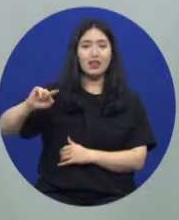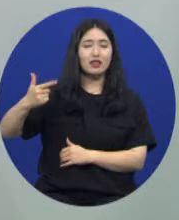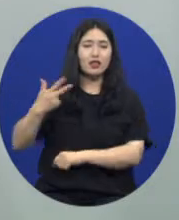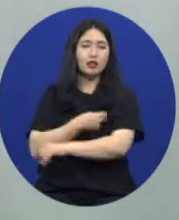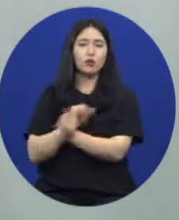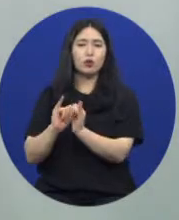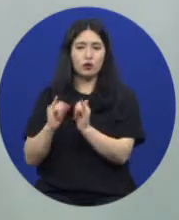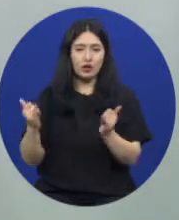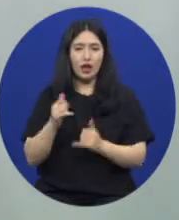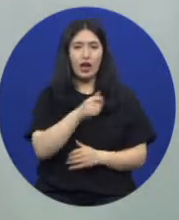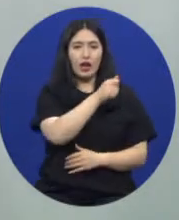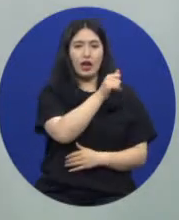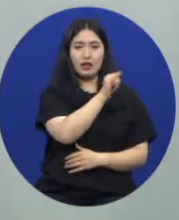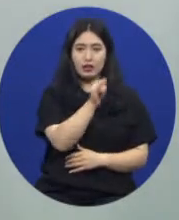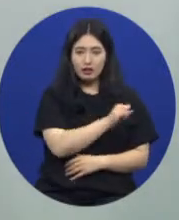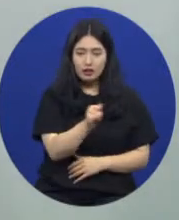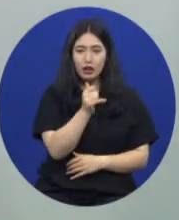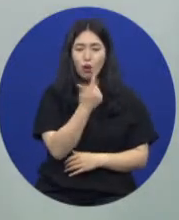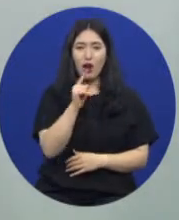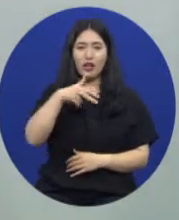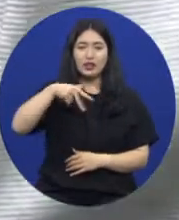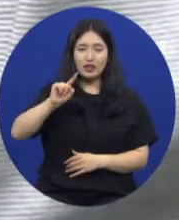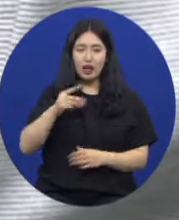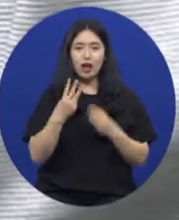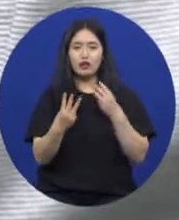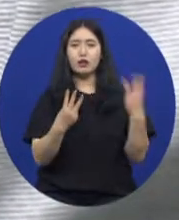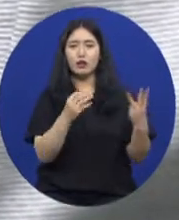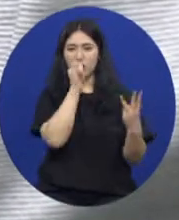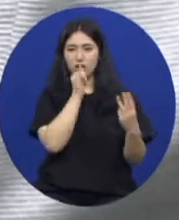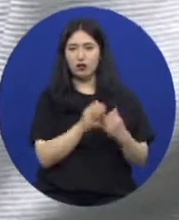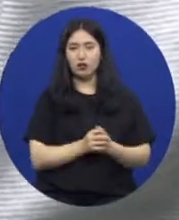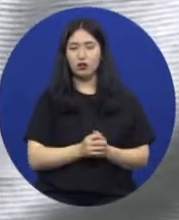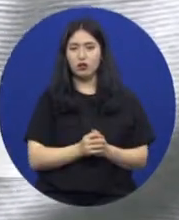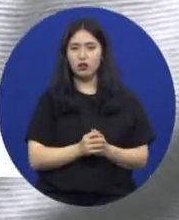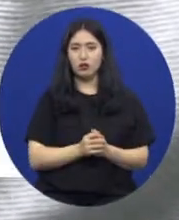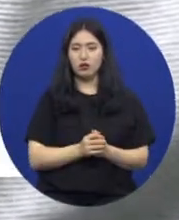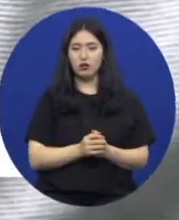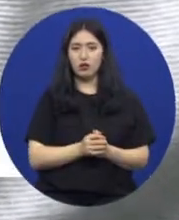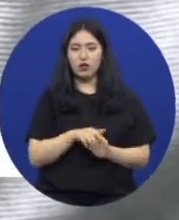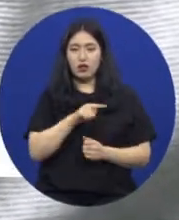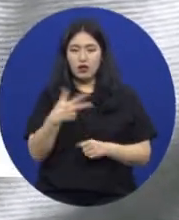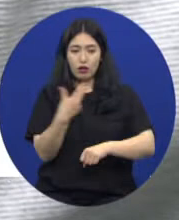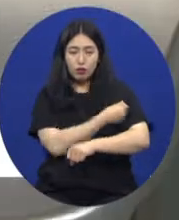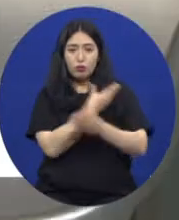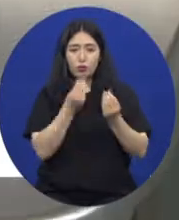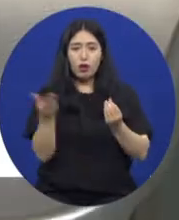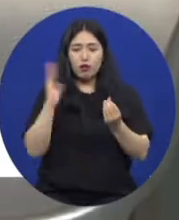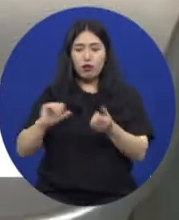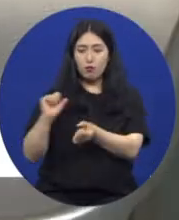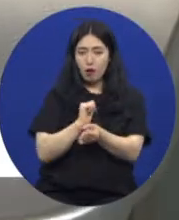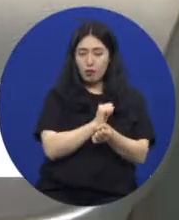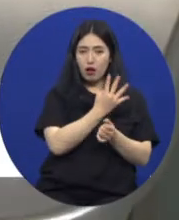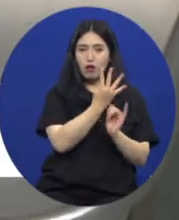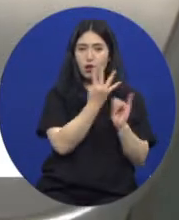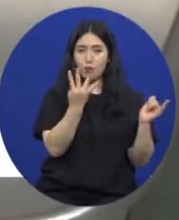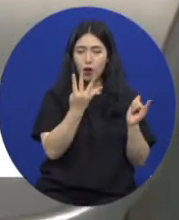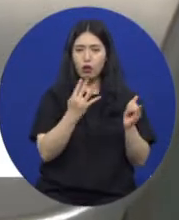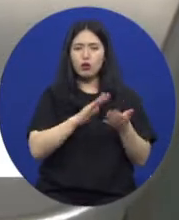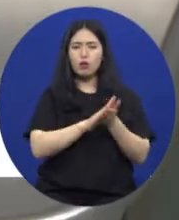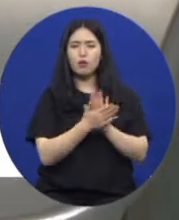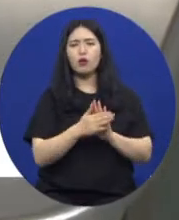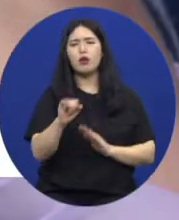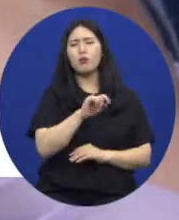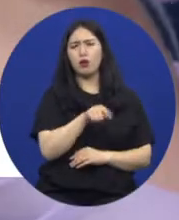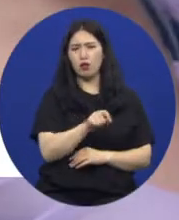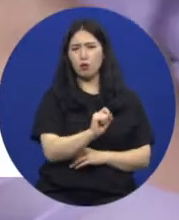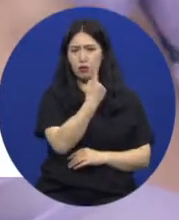접종자였고 아스트라제네카와 화이자가 각각 3명이었습니다. 돌파 감염자 가운데 4명은 변이 바이러스에 의한 것으로